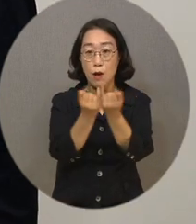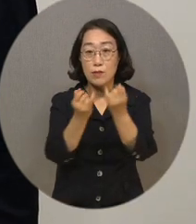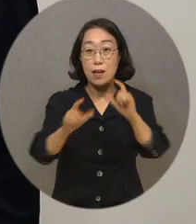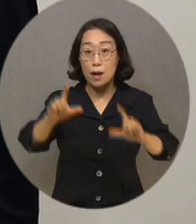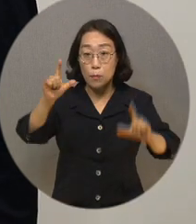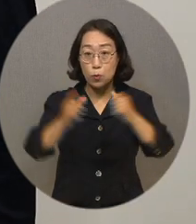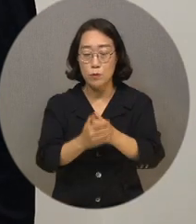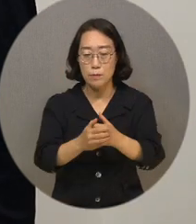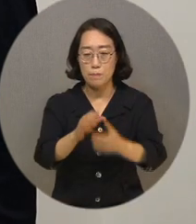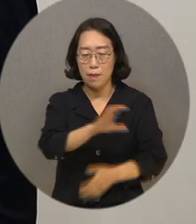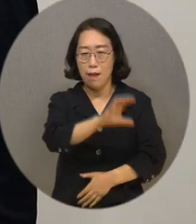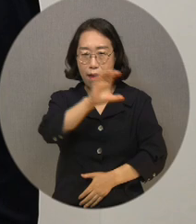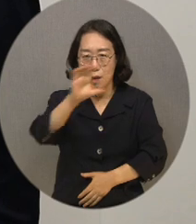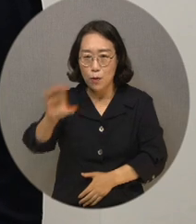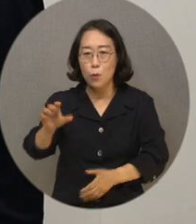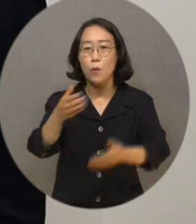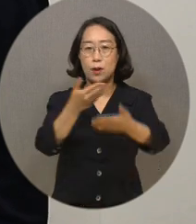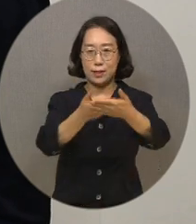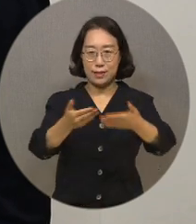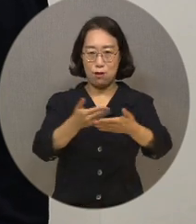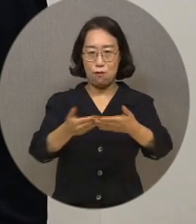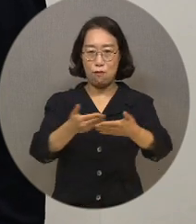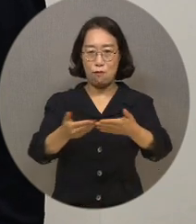모습을 캔버스에 담습니다.